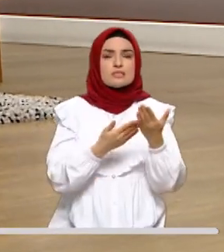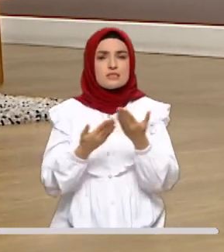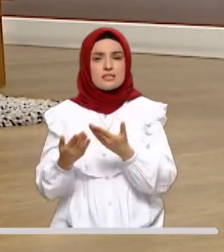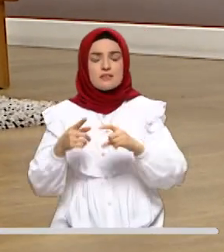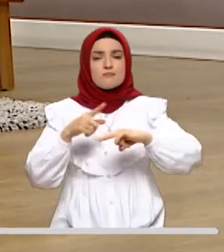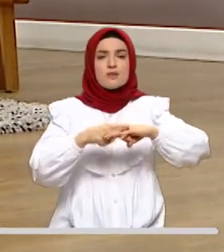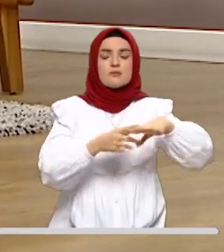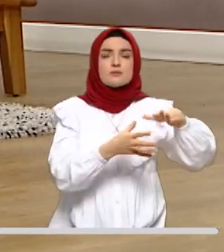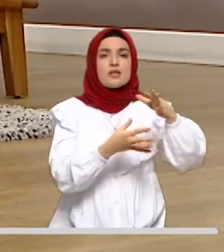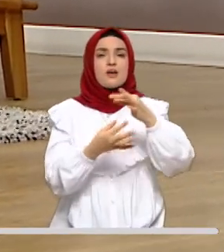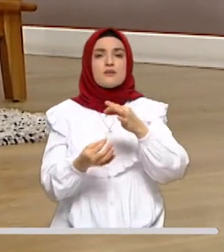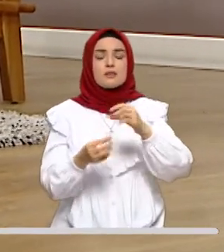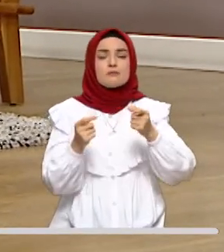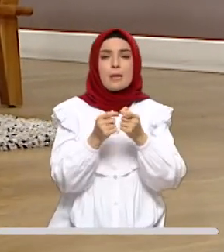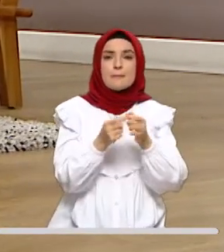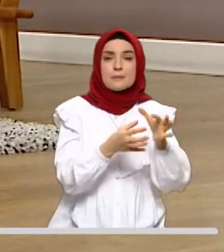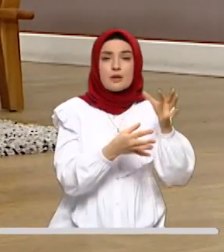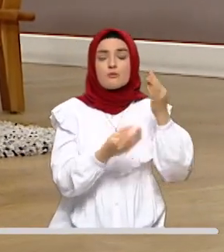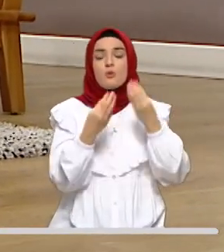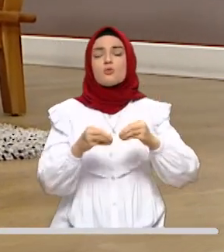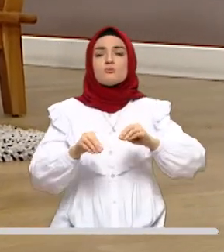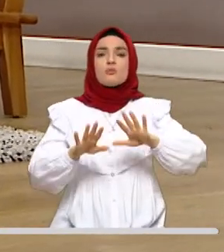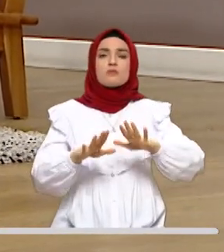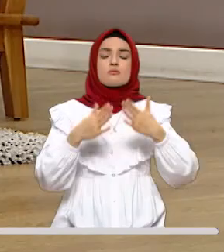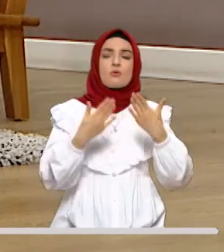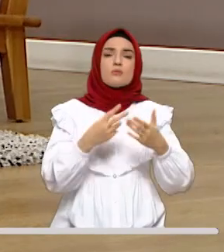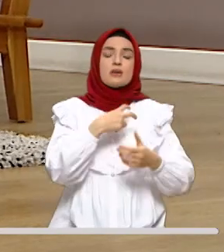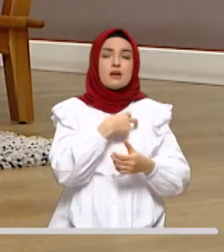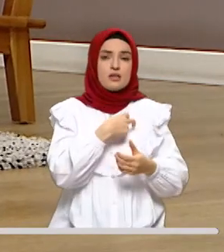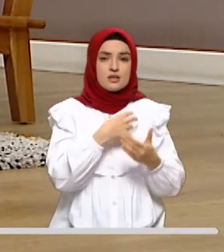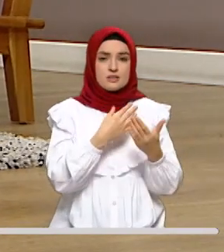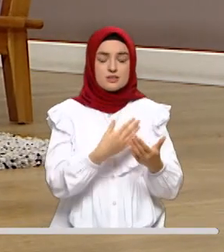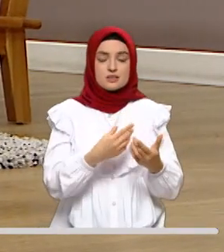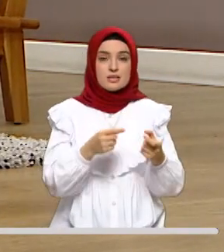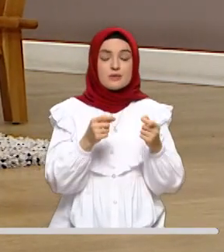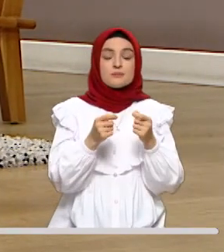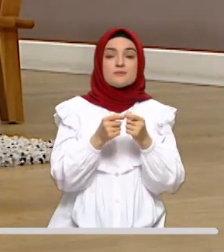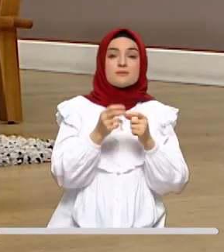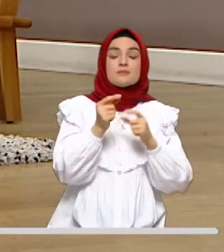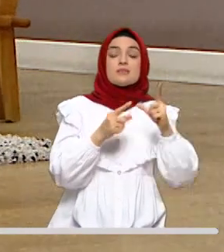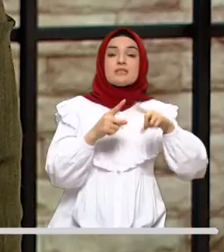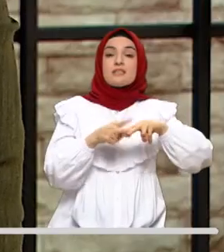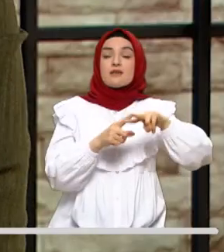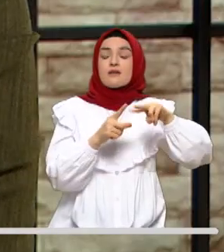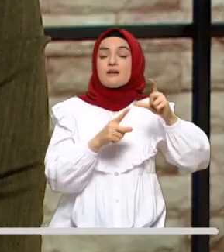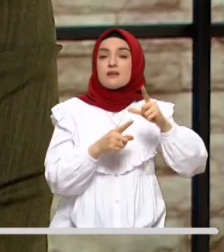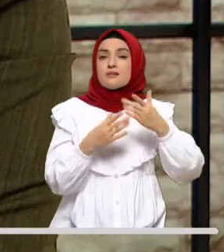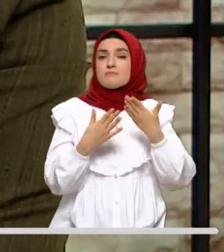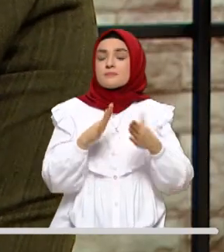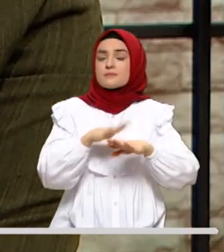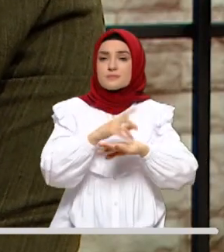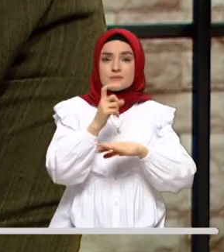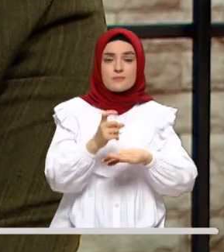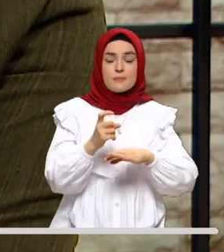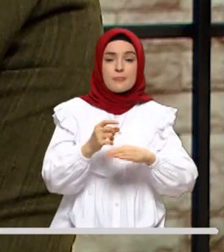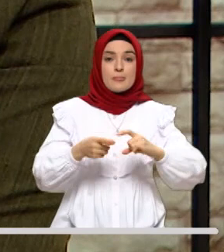Hamza efendilerimiz, Bilal-ı Habeşiler olmazdı. Öyle bir aşk ki Bilal-ı Habeşi'yi ne yaptılar? Kabe'nin yanına